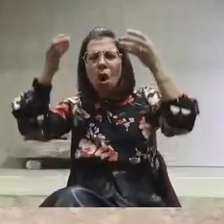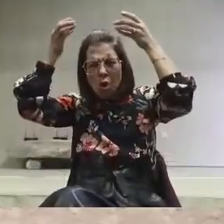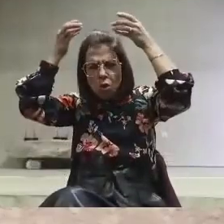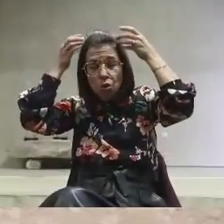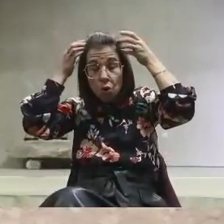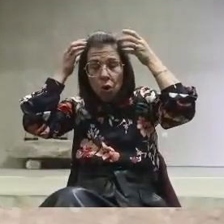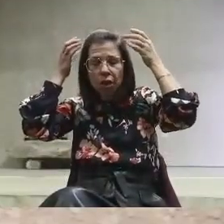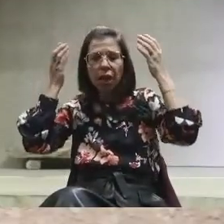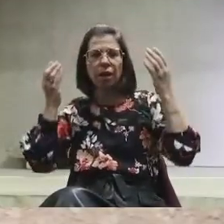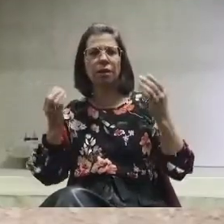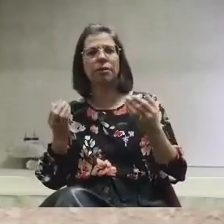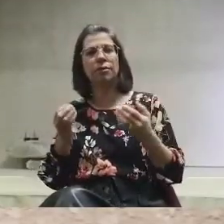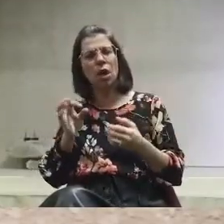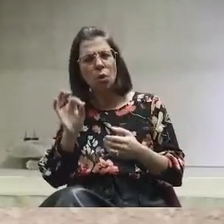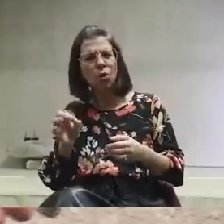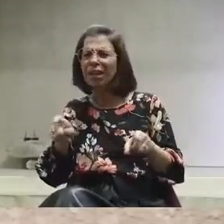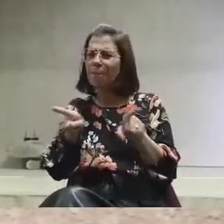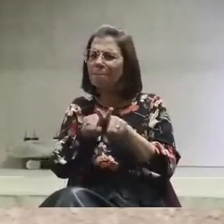j'ai fait ça?